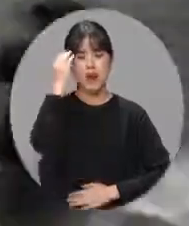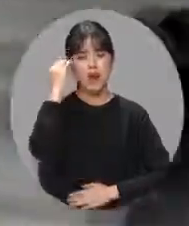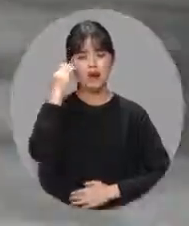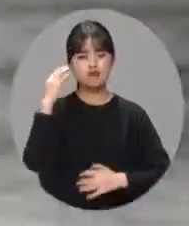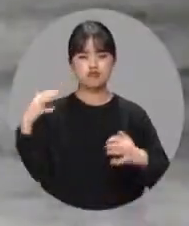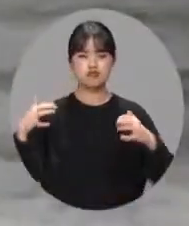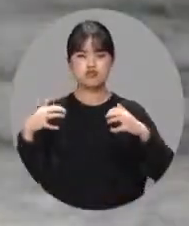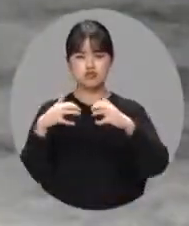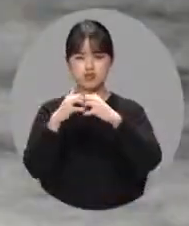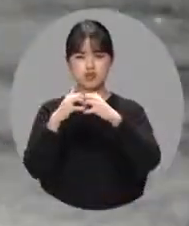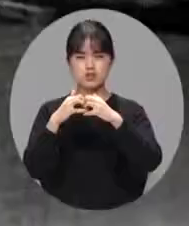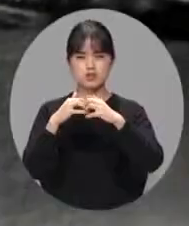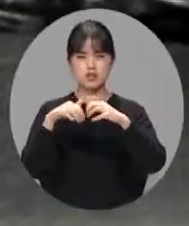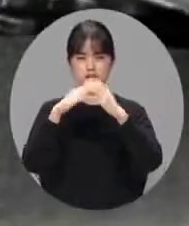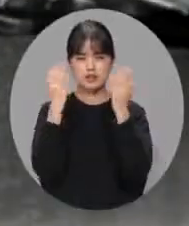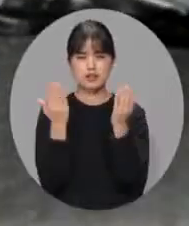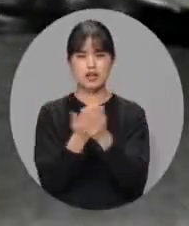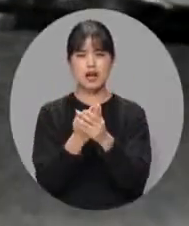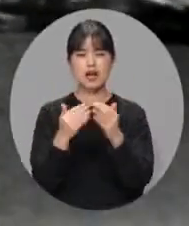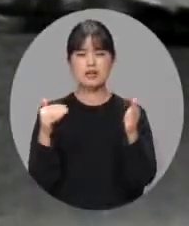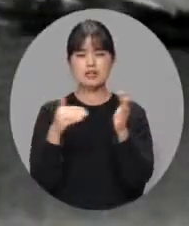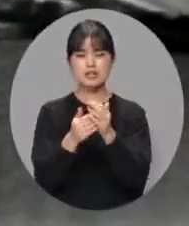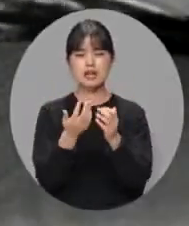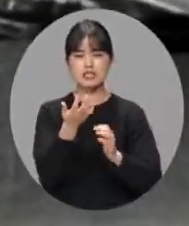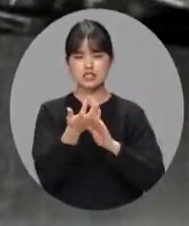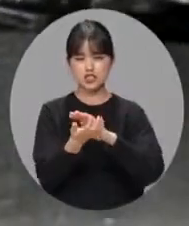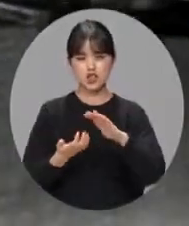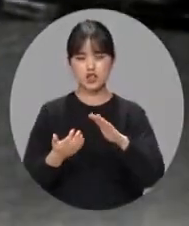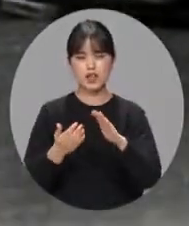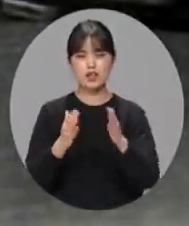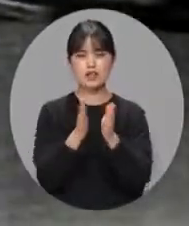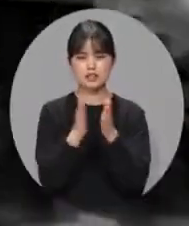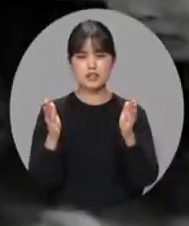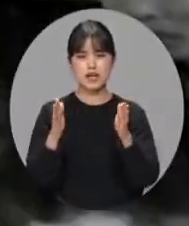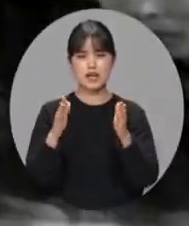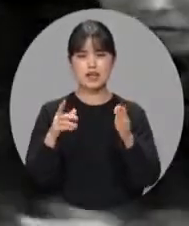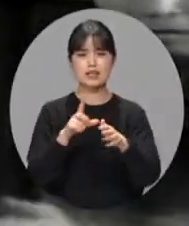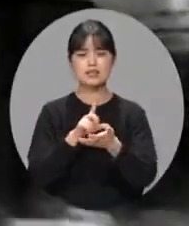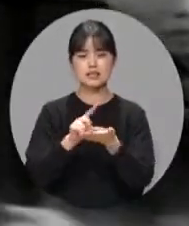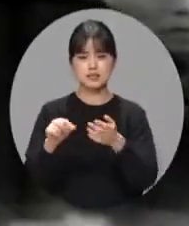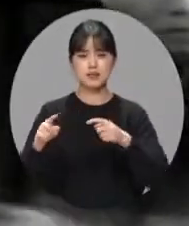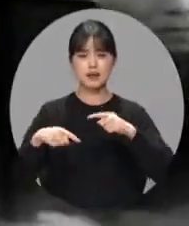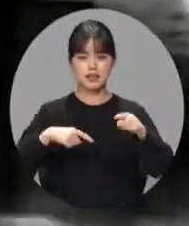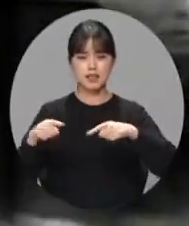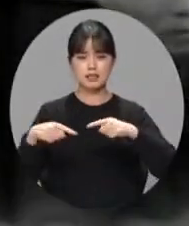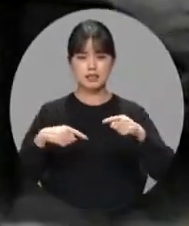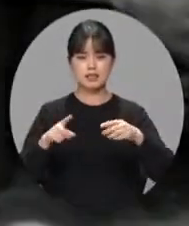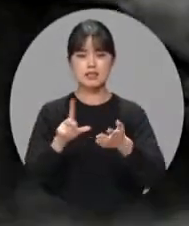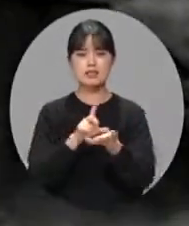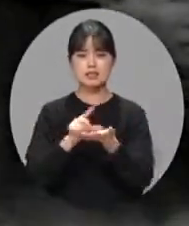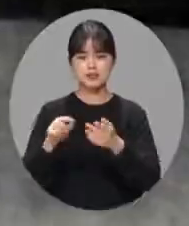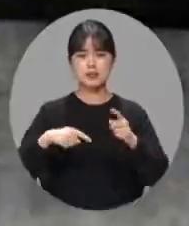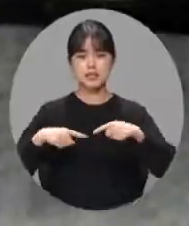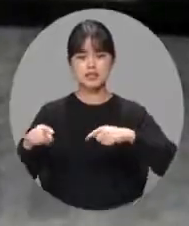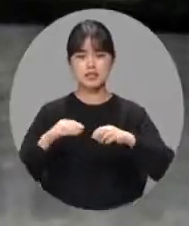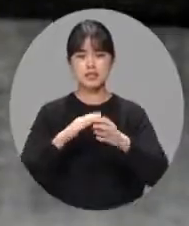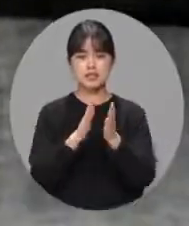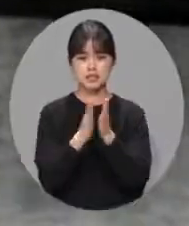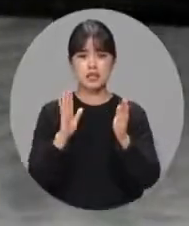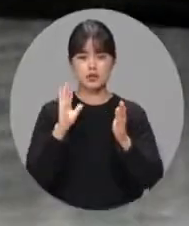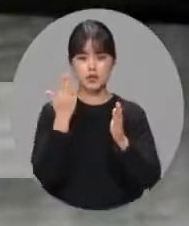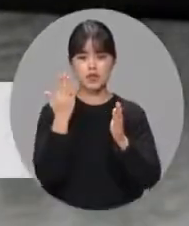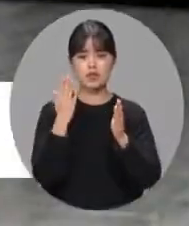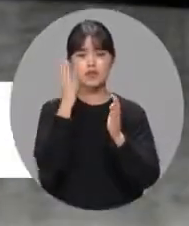한국전쟁의 포화가 채 멎기도 전에 출범한 지방자치. 읍면 단위까지 자치가 실현된 말 그대로의